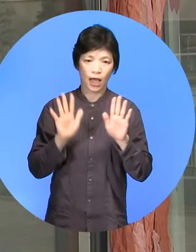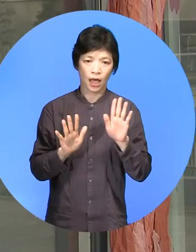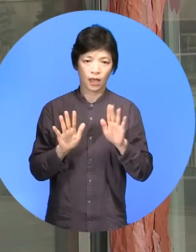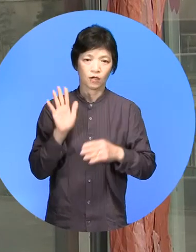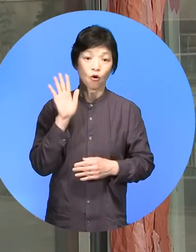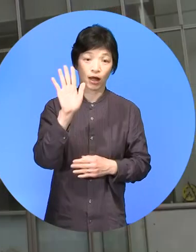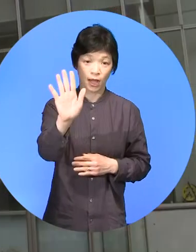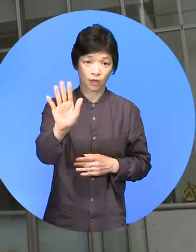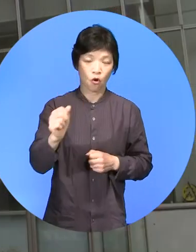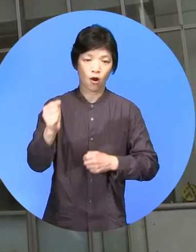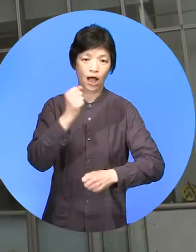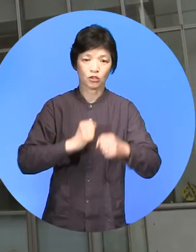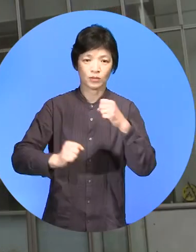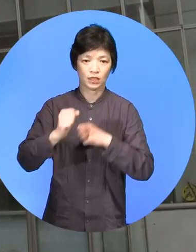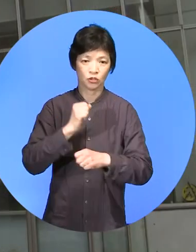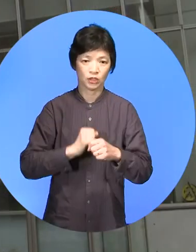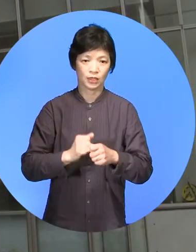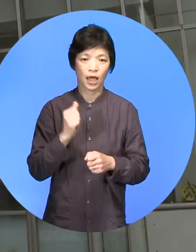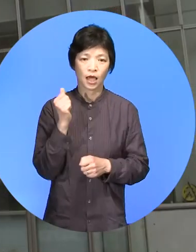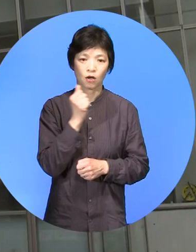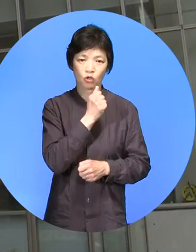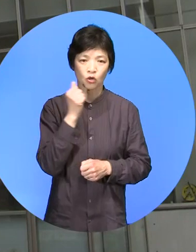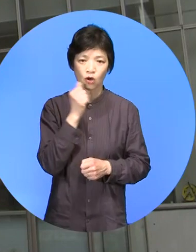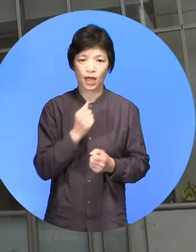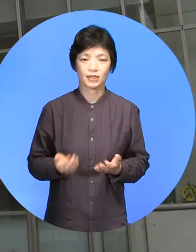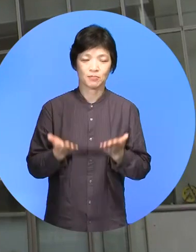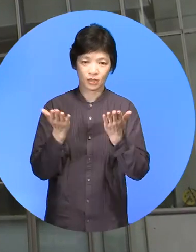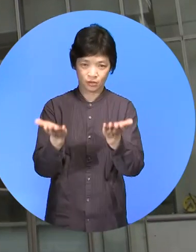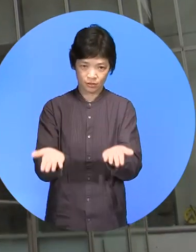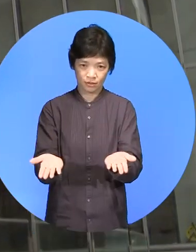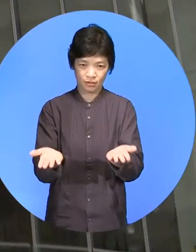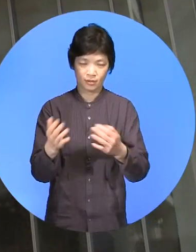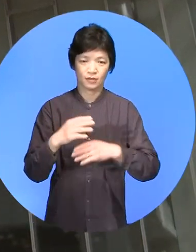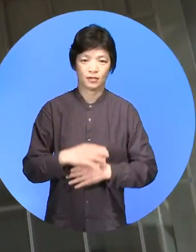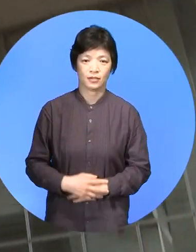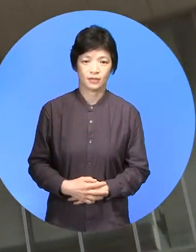からの歩みについて紹介します。